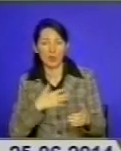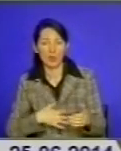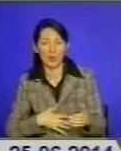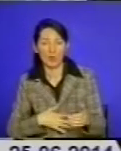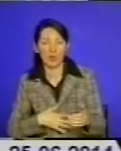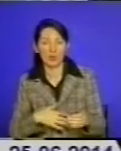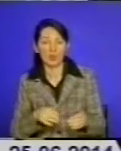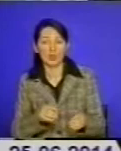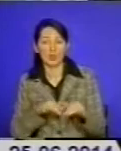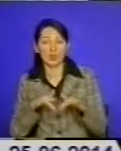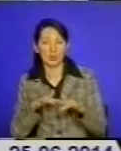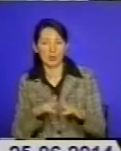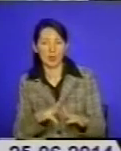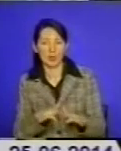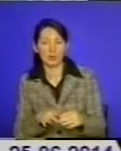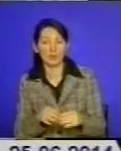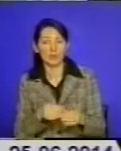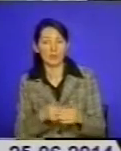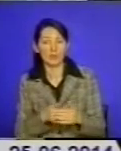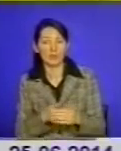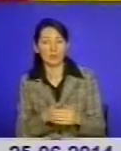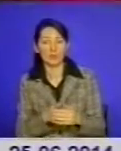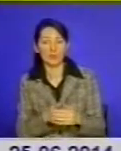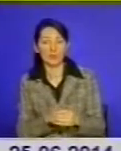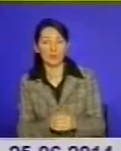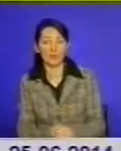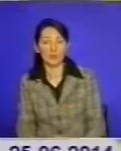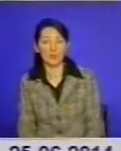скарги обвинувачення Олега слід відмовити.